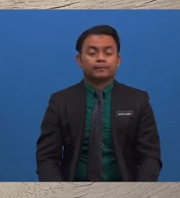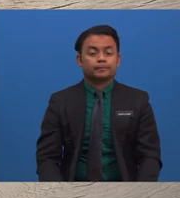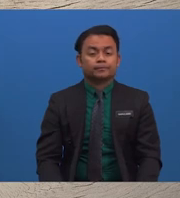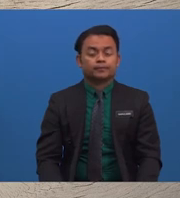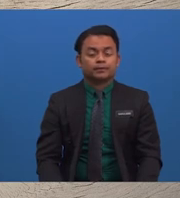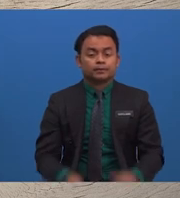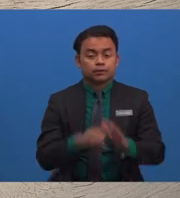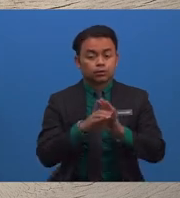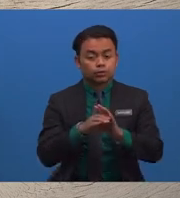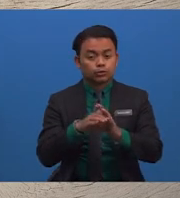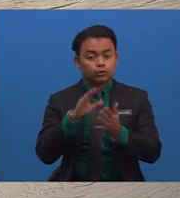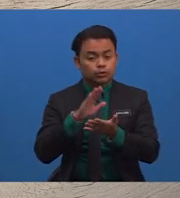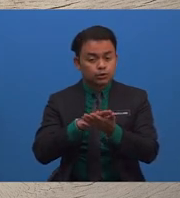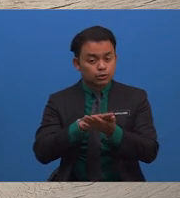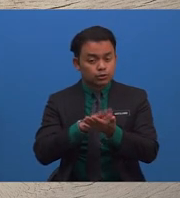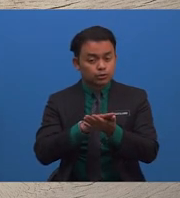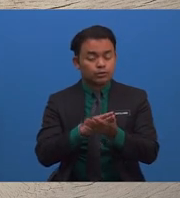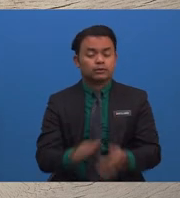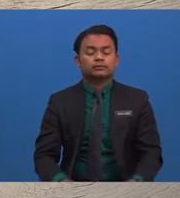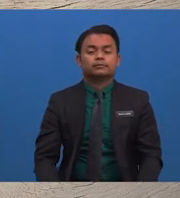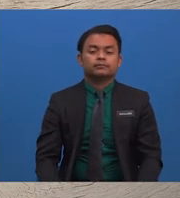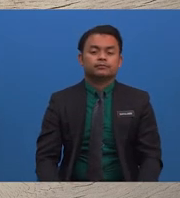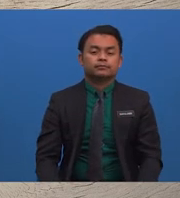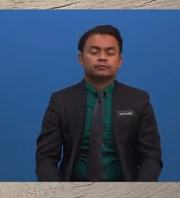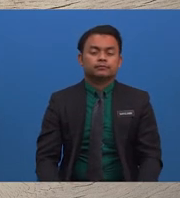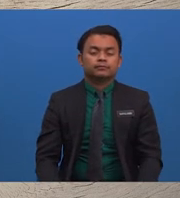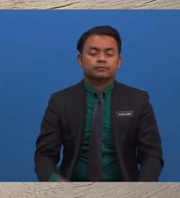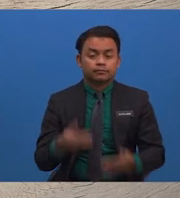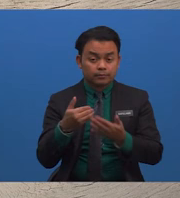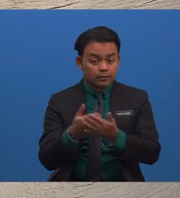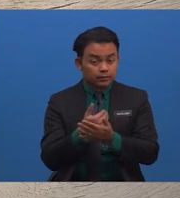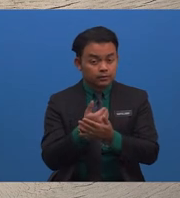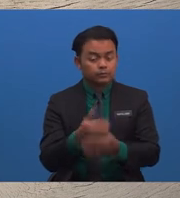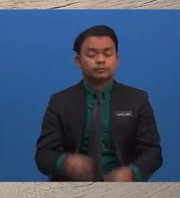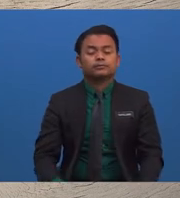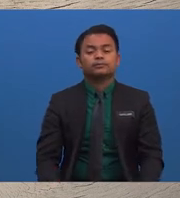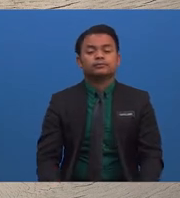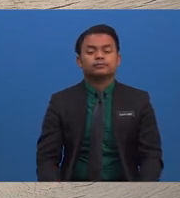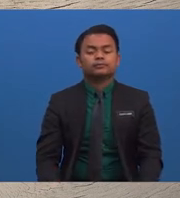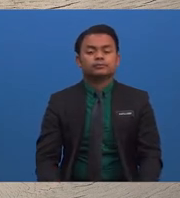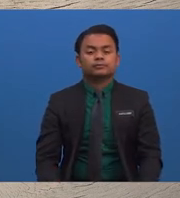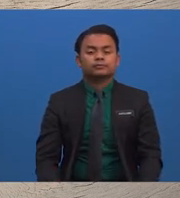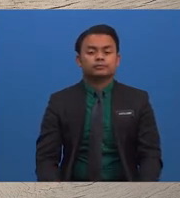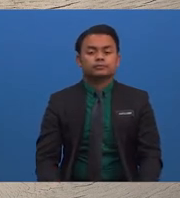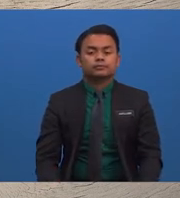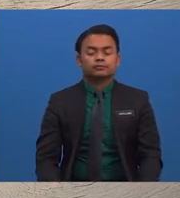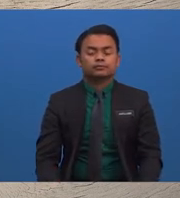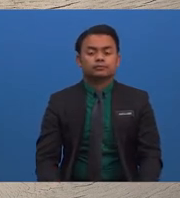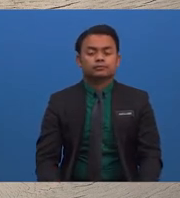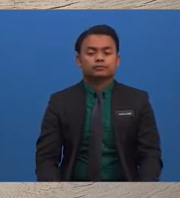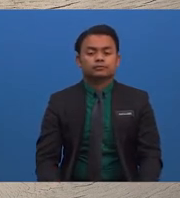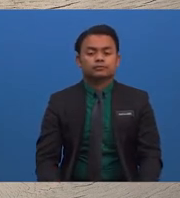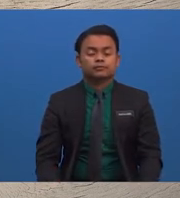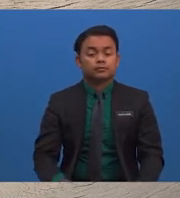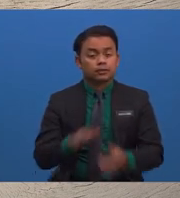Kebangsaan Sinar Mutiara Sekolah Baharu. Sekolah Kebangsaan Sinar Mutiara ada